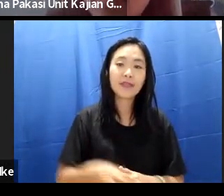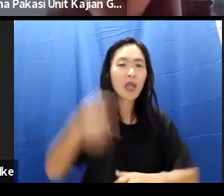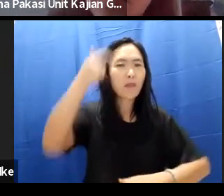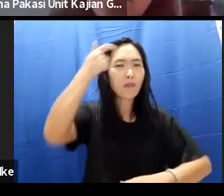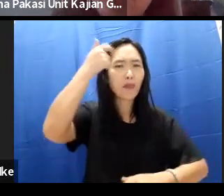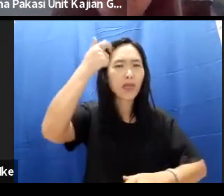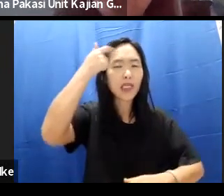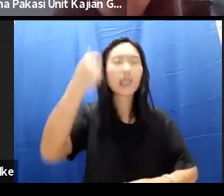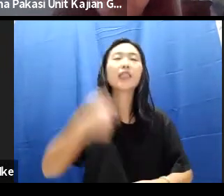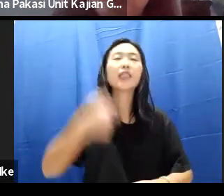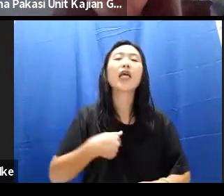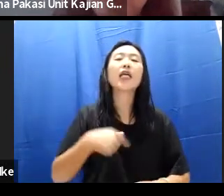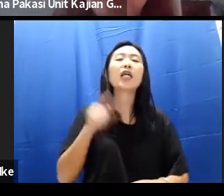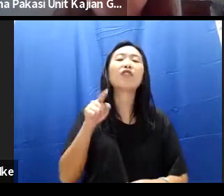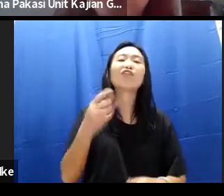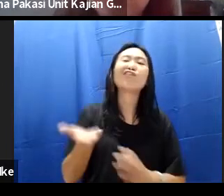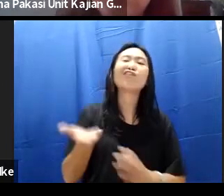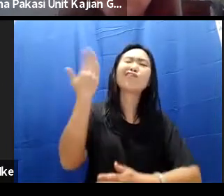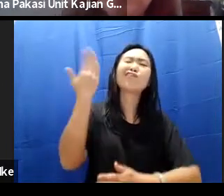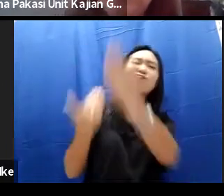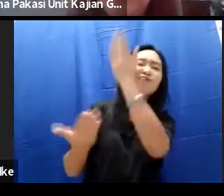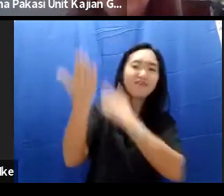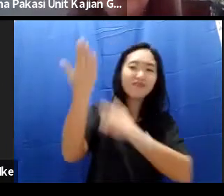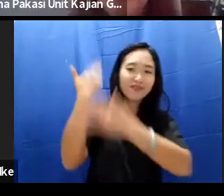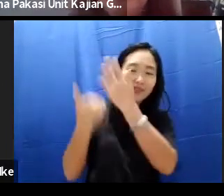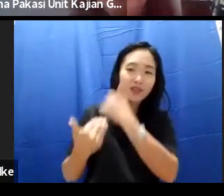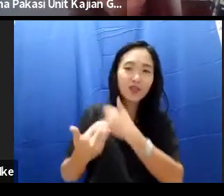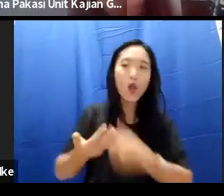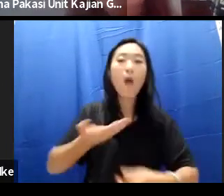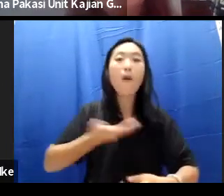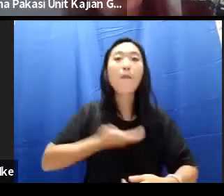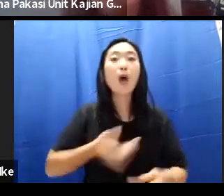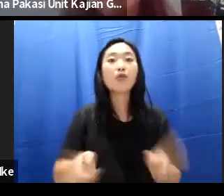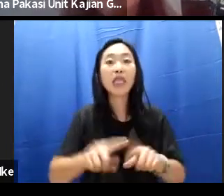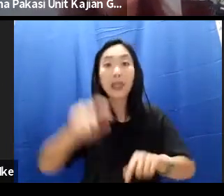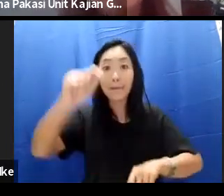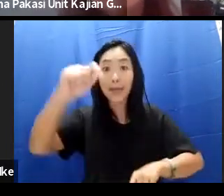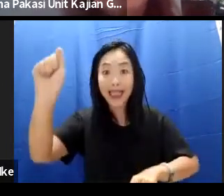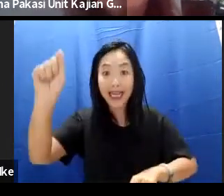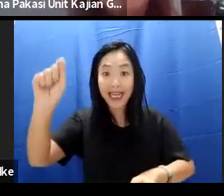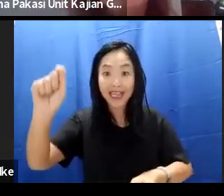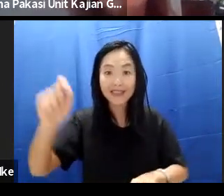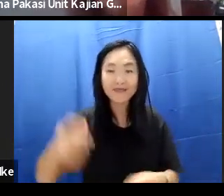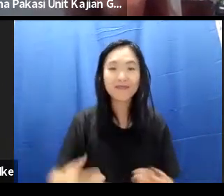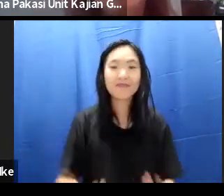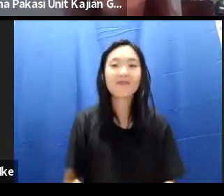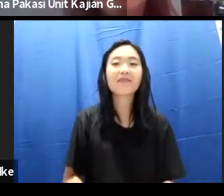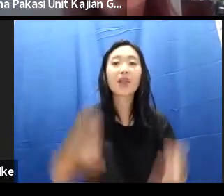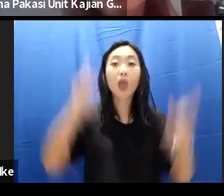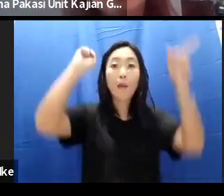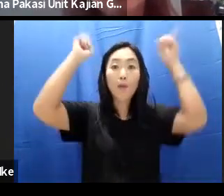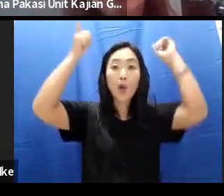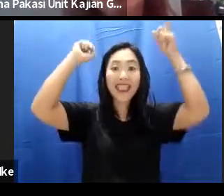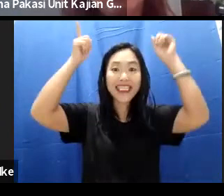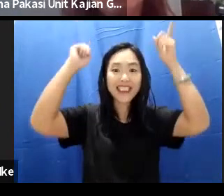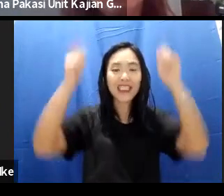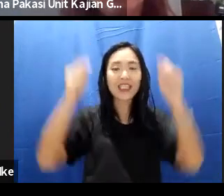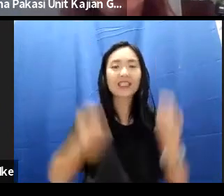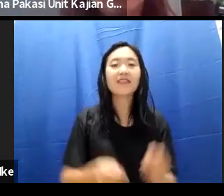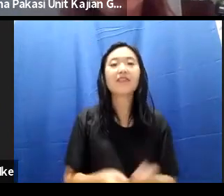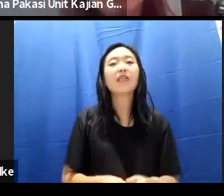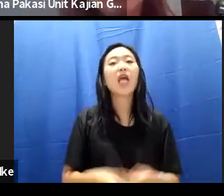saya tadinya ingin jadi menteri misalnya kan, ingin jadi itu politisi kan sebenarnya, atau jadi aktivis, tapi